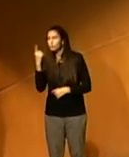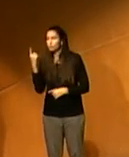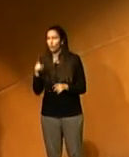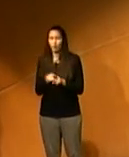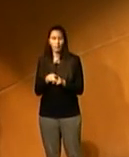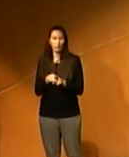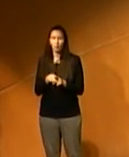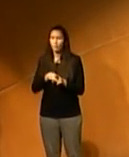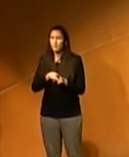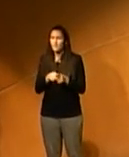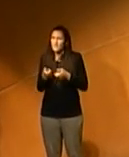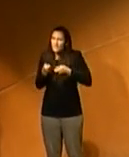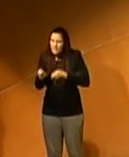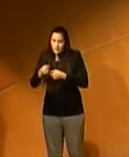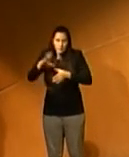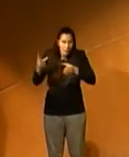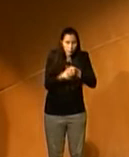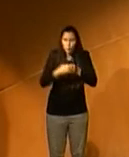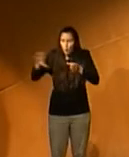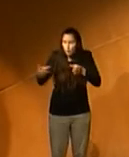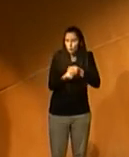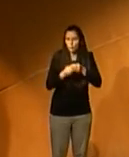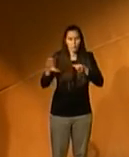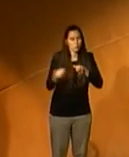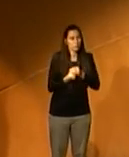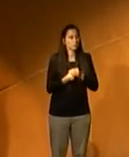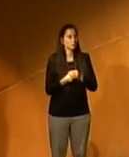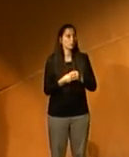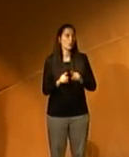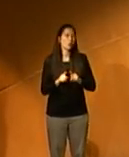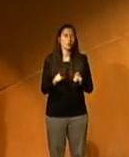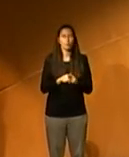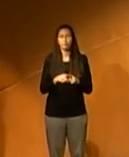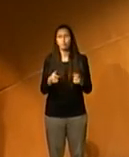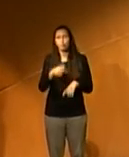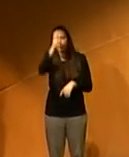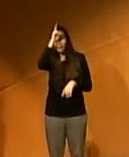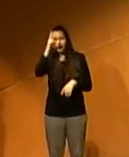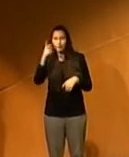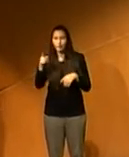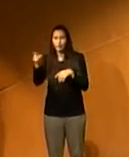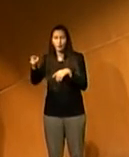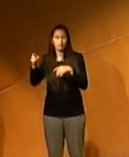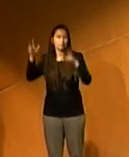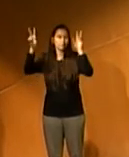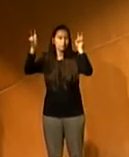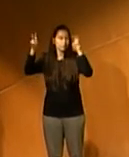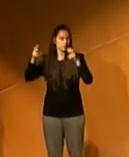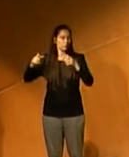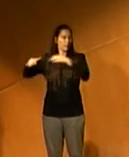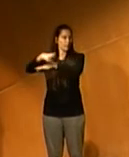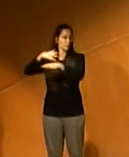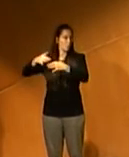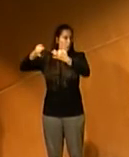vers plus d'inclusion dans ce qu'on pourrait appeler un peu bêtement le milieu ordinaire, mais de